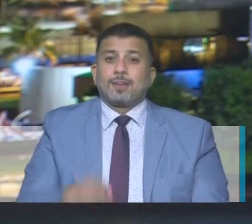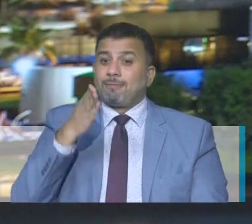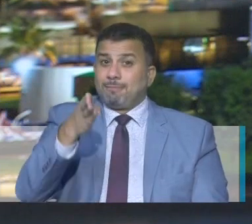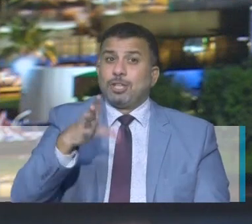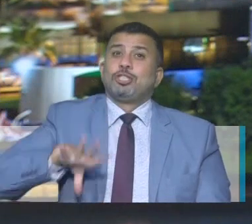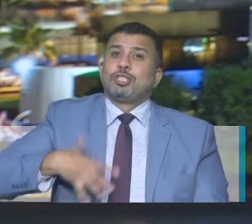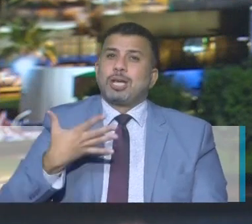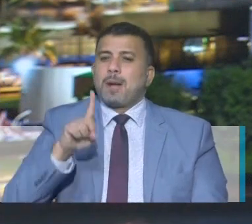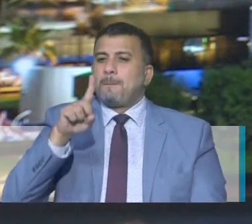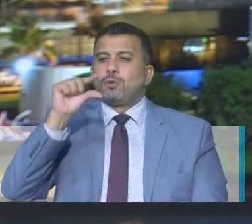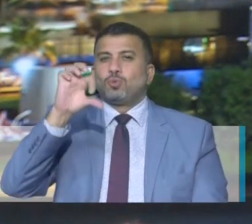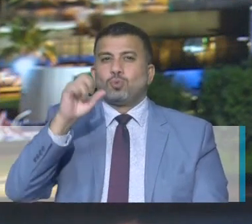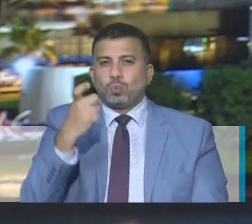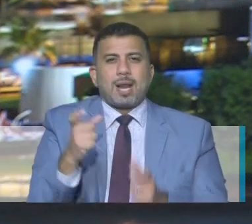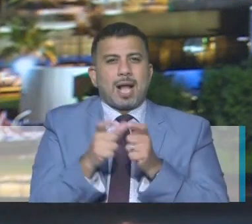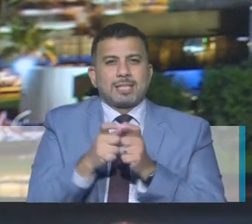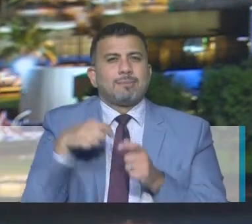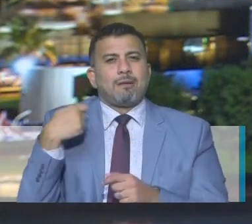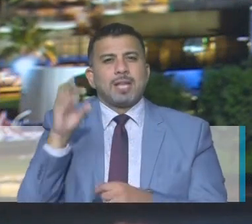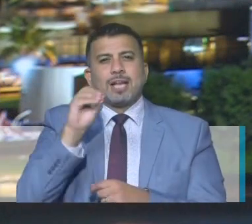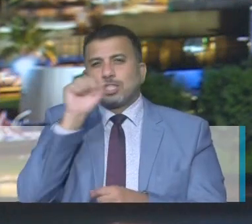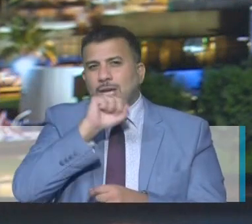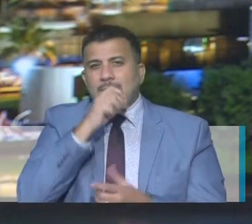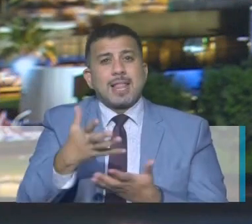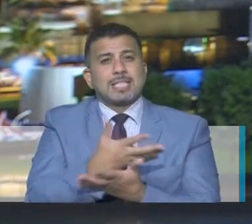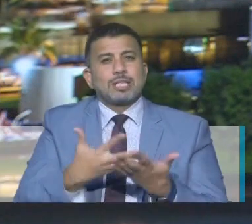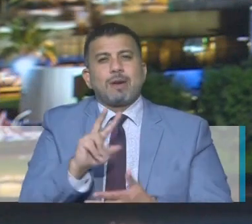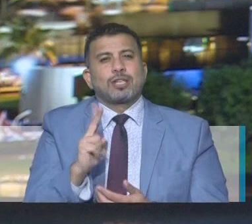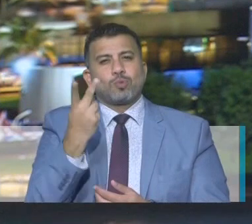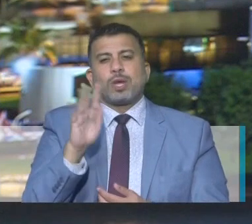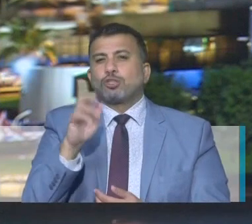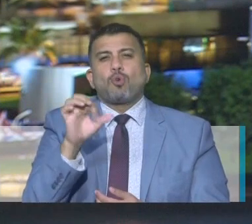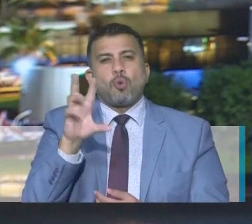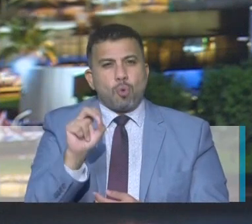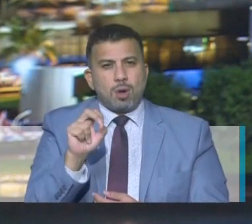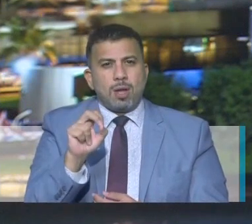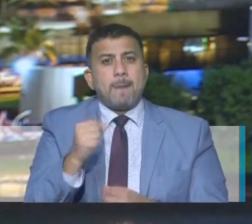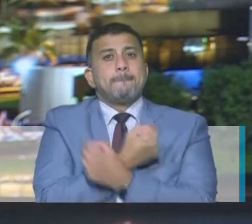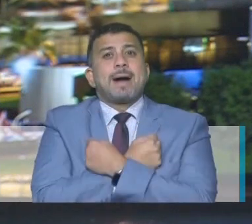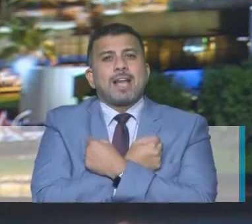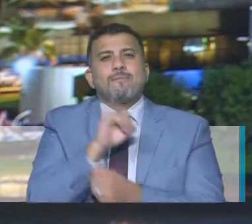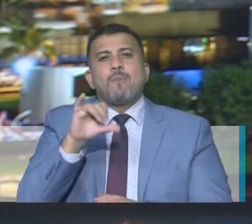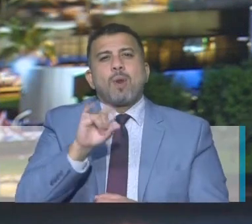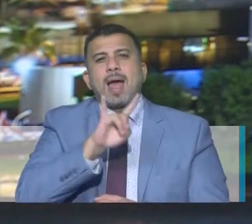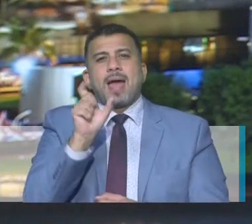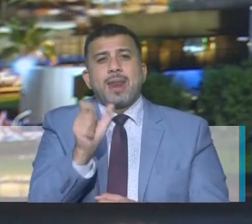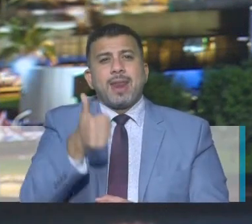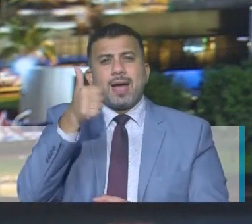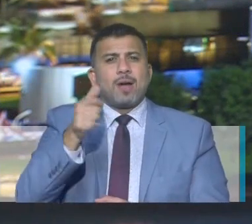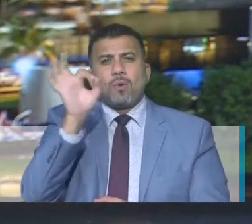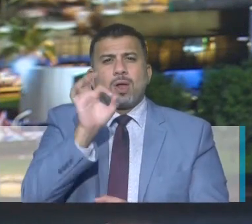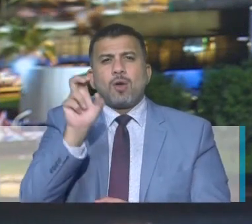زارت الشيخه بدور بنتت سلطان القاسمي رئيسه هيئه الشرقه للاستثمار والتطوير شروق متحف مولانا